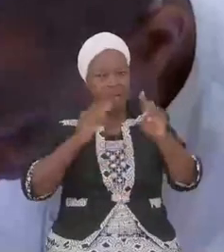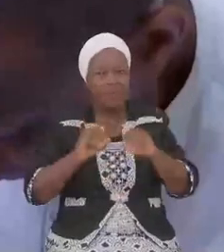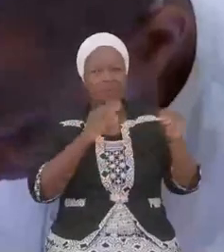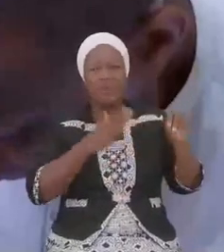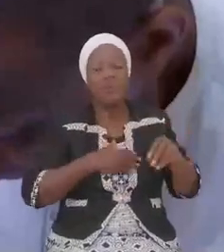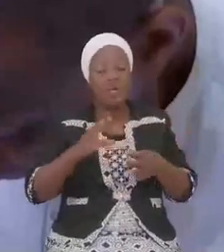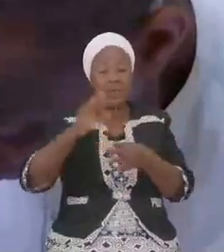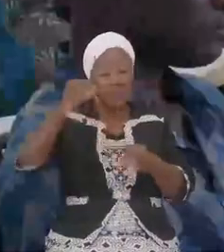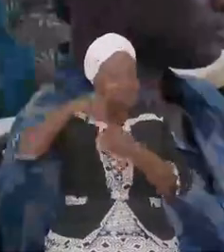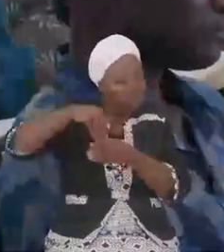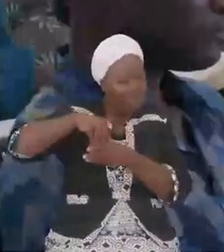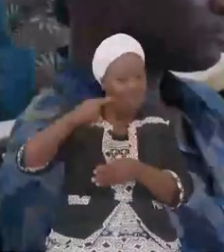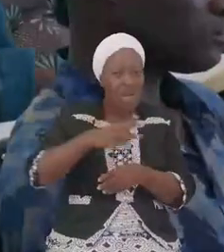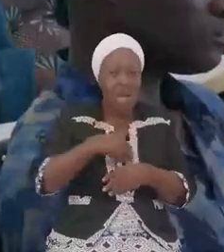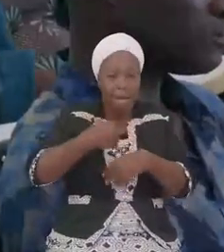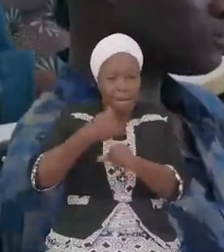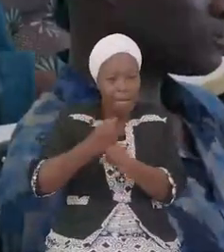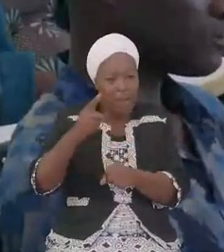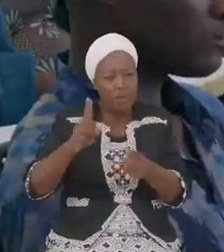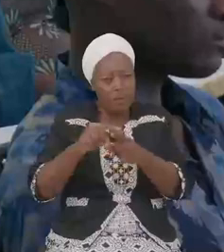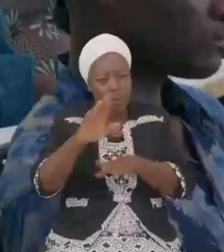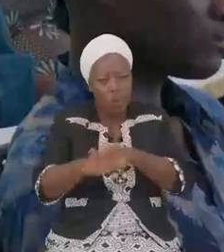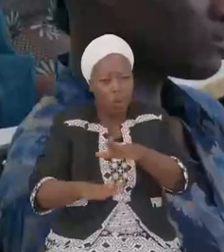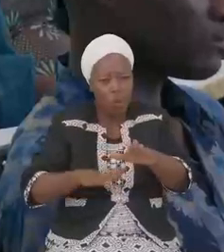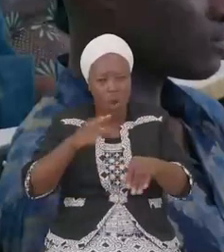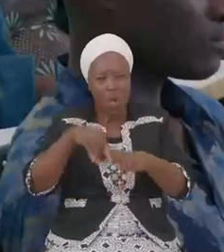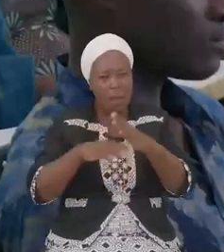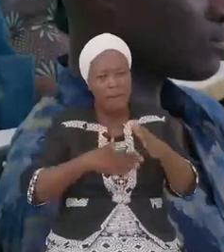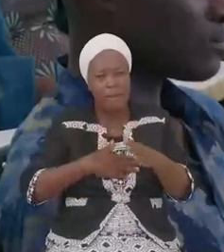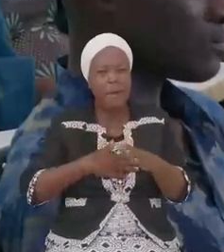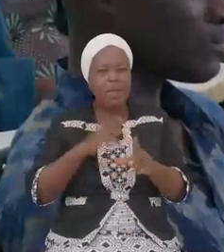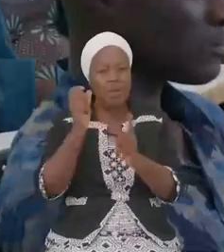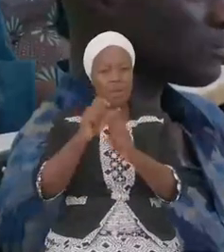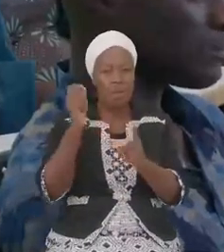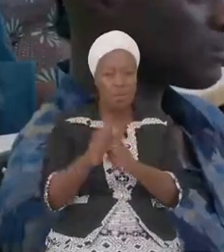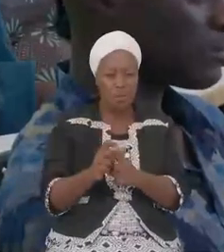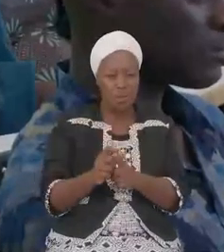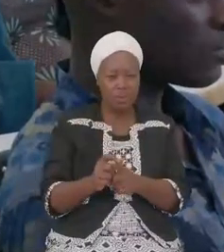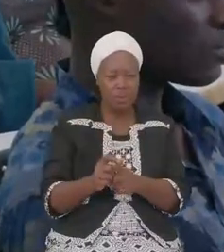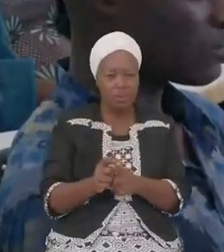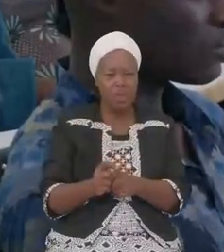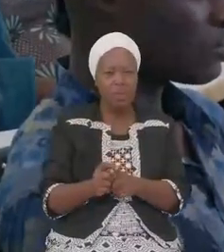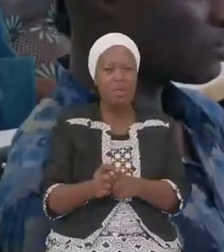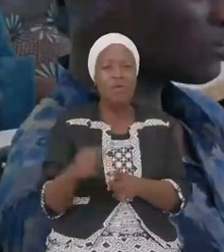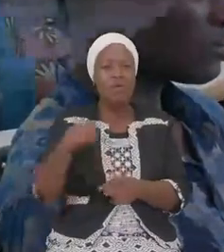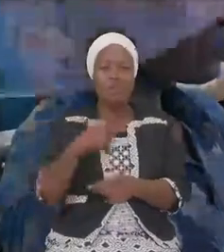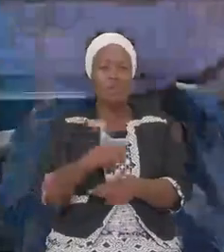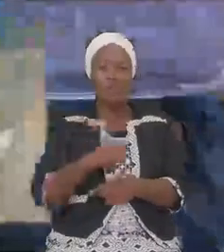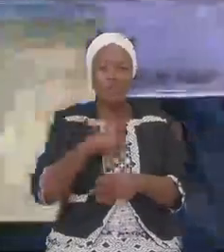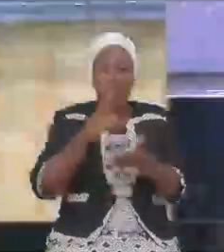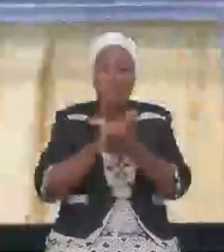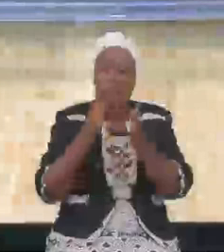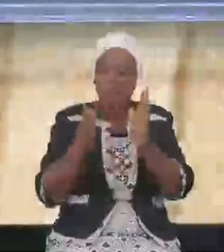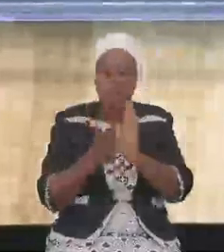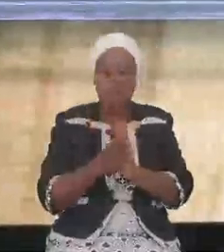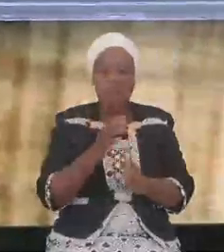je mettrai mon esprit en vous, et je ferai en sorte que vous suiviez mes ordonnances. On devient un homme soumis,